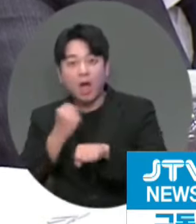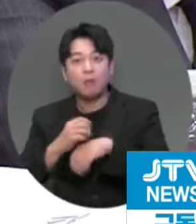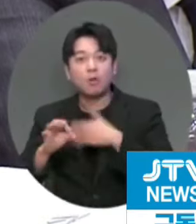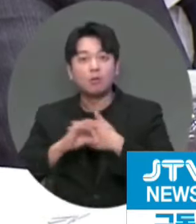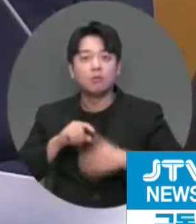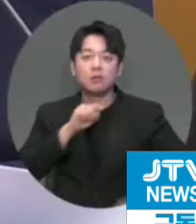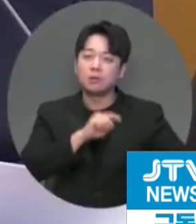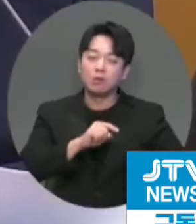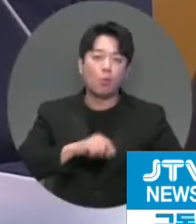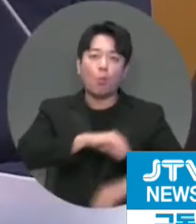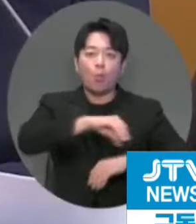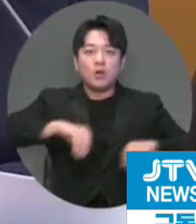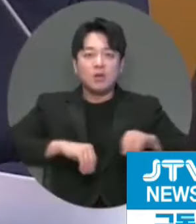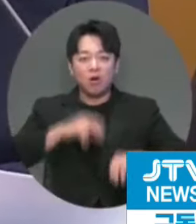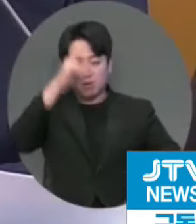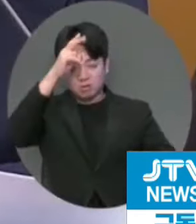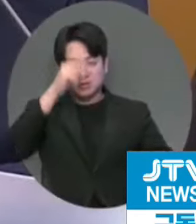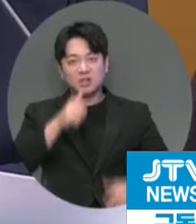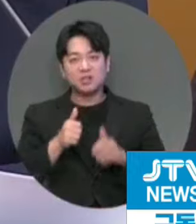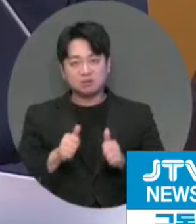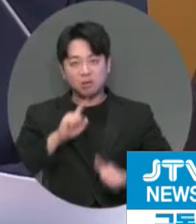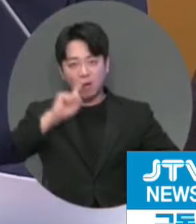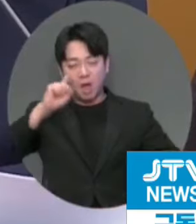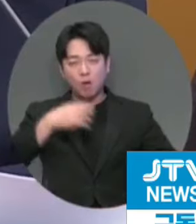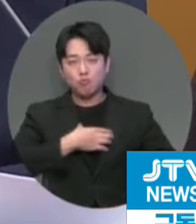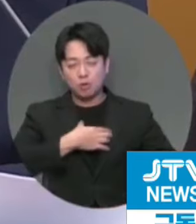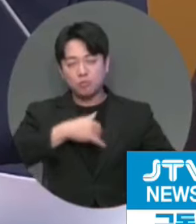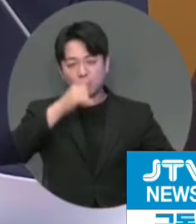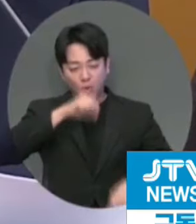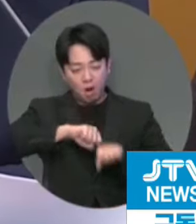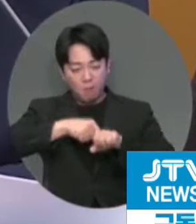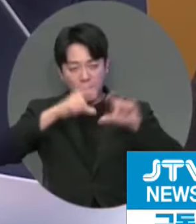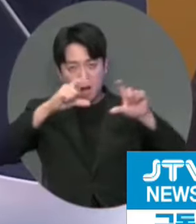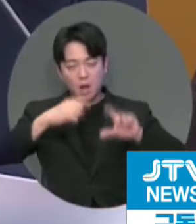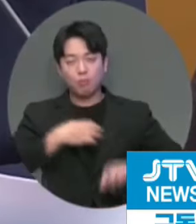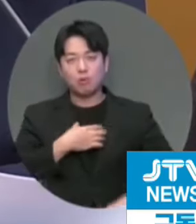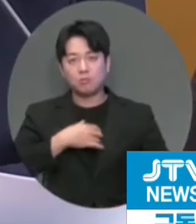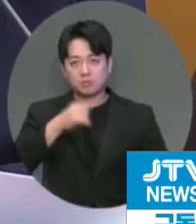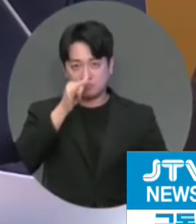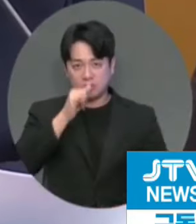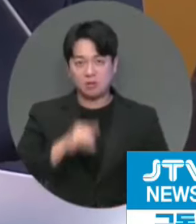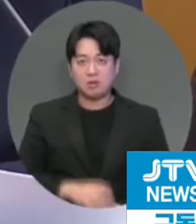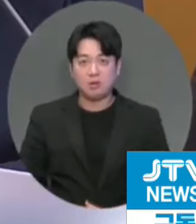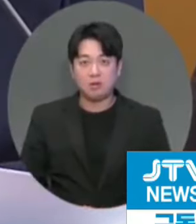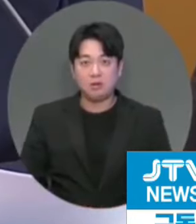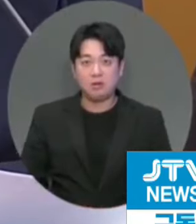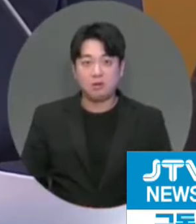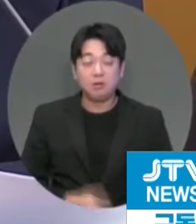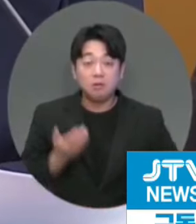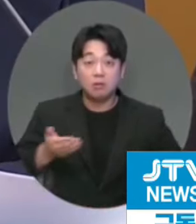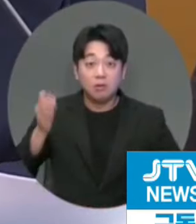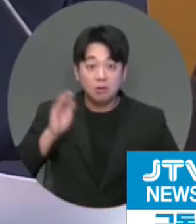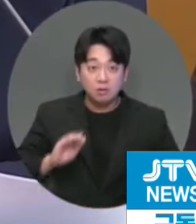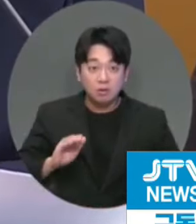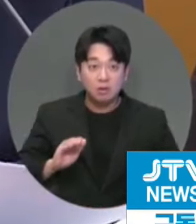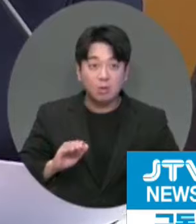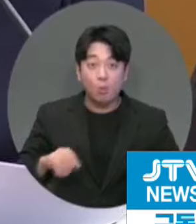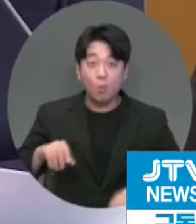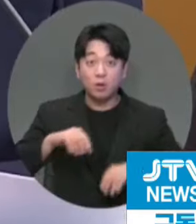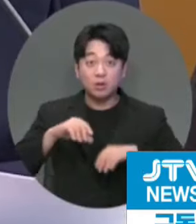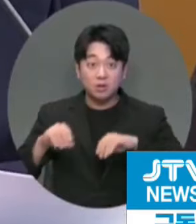경찰도 형사처벌을 받고 또 민사소송에 시달립니다. 그런데 경찰도 아니고 보호관찰관도